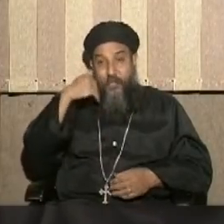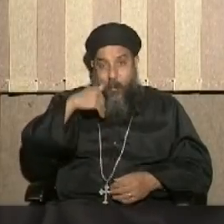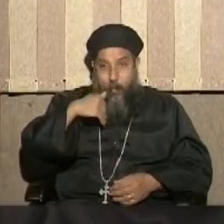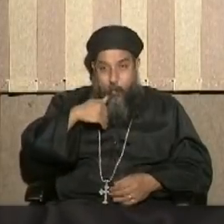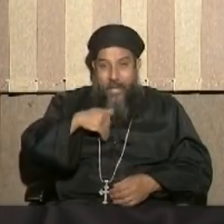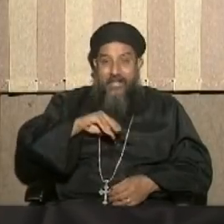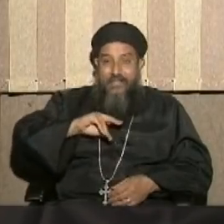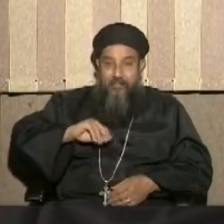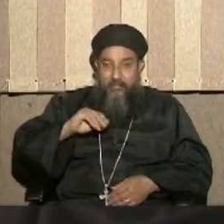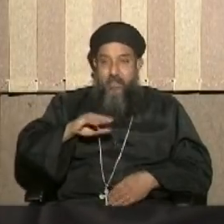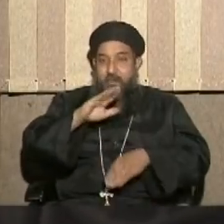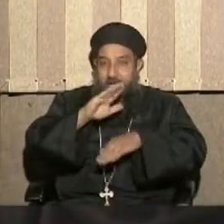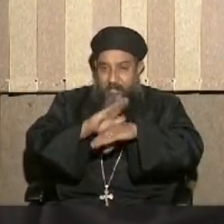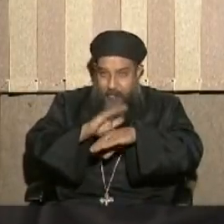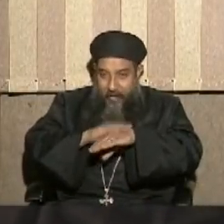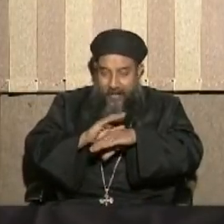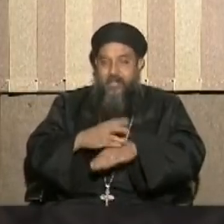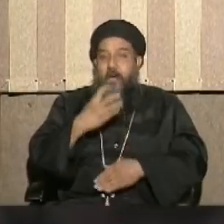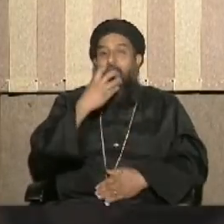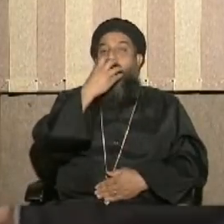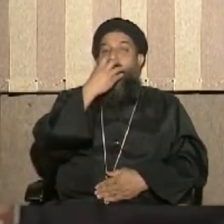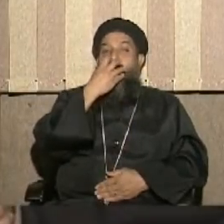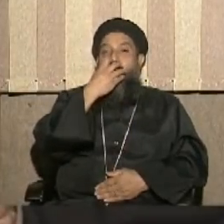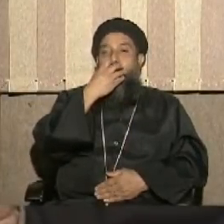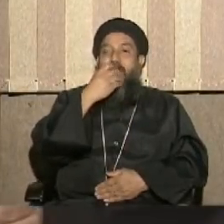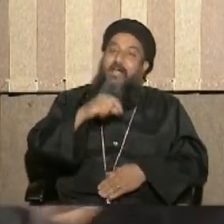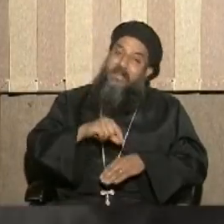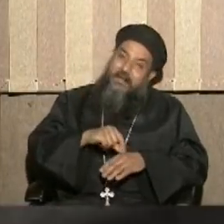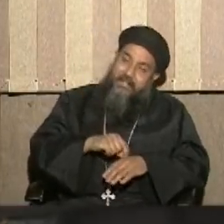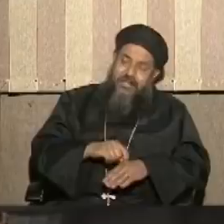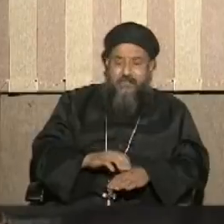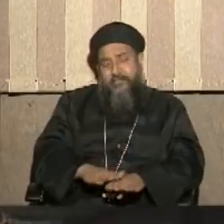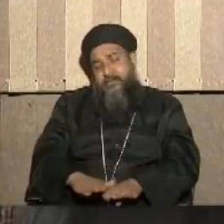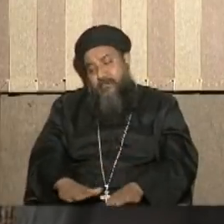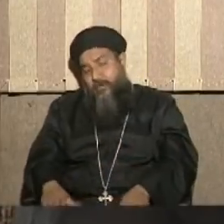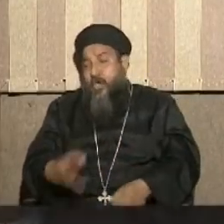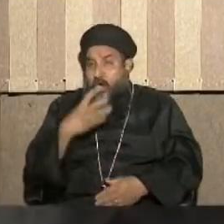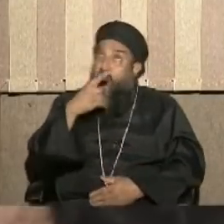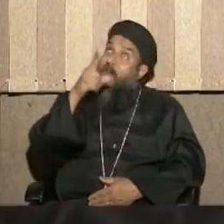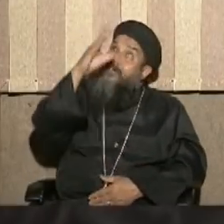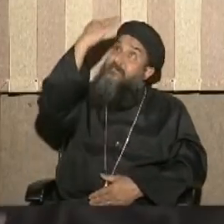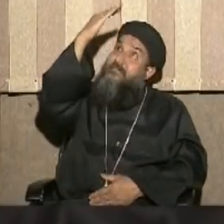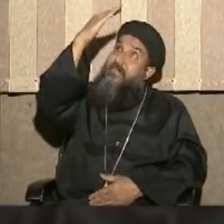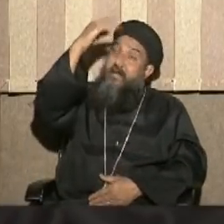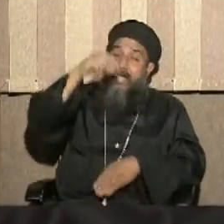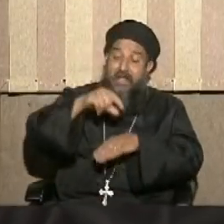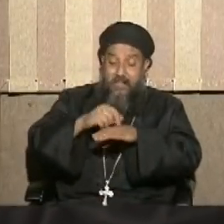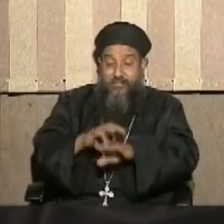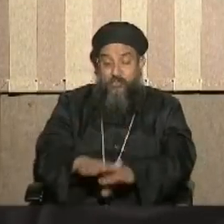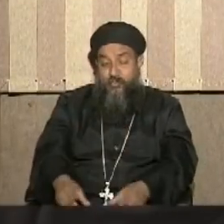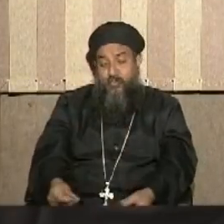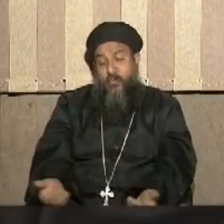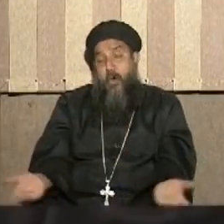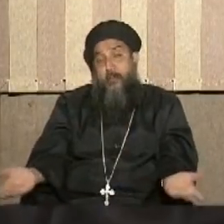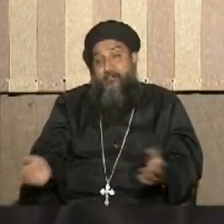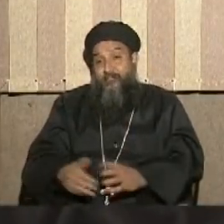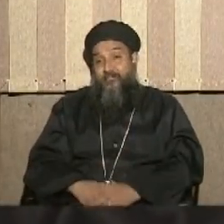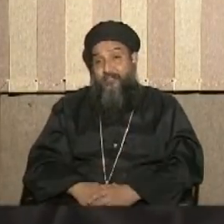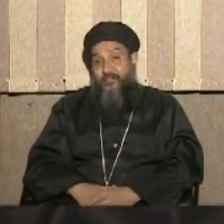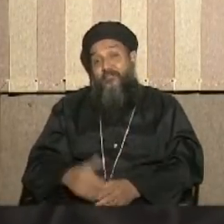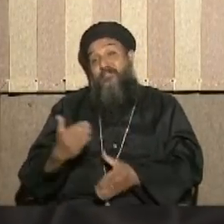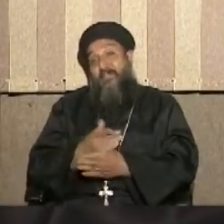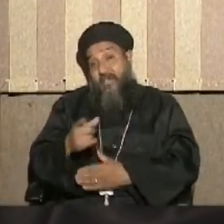الجسد لسلطان الروح، لان الجسد الاضطرابي من طبيعه اخرى غير طبيعه الروح. من اجل